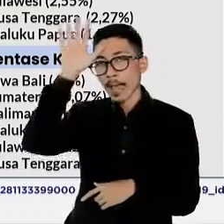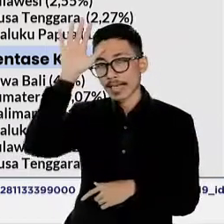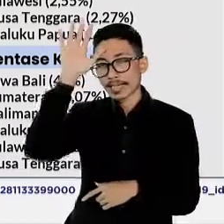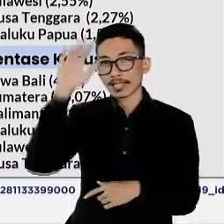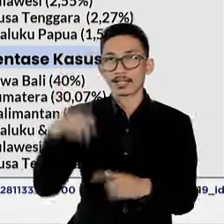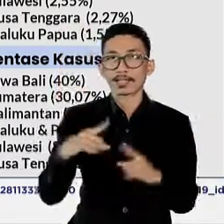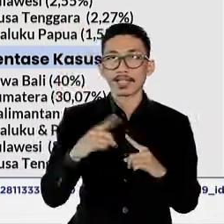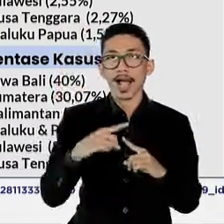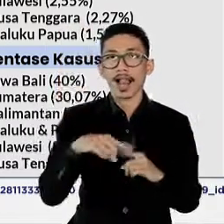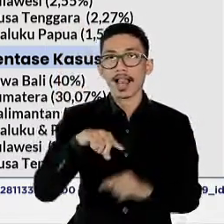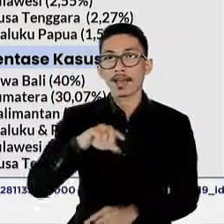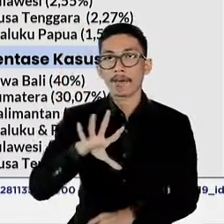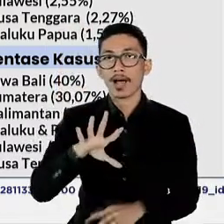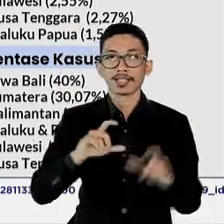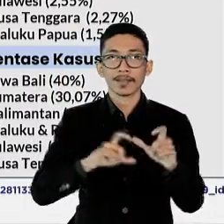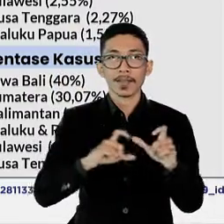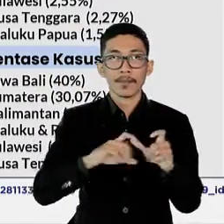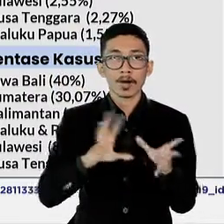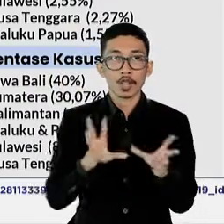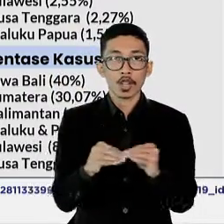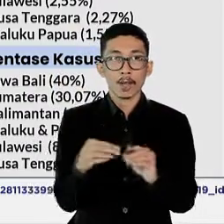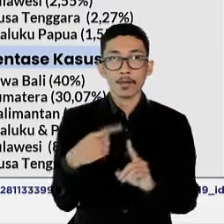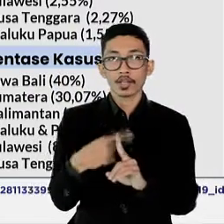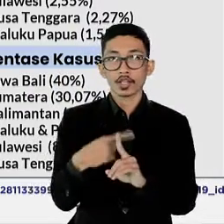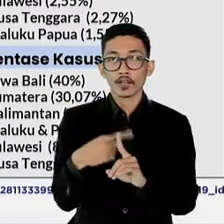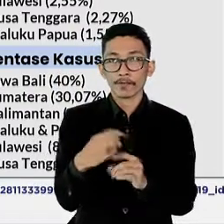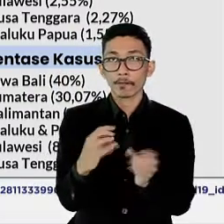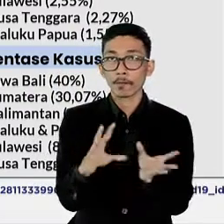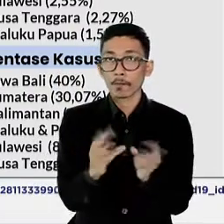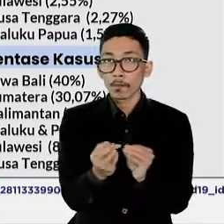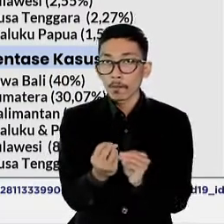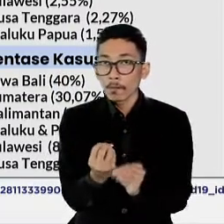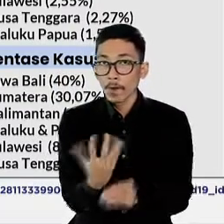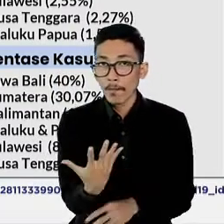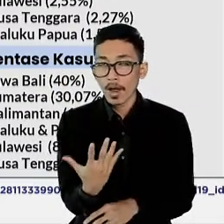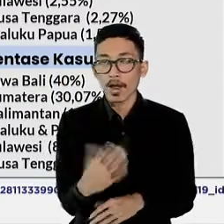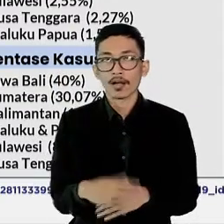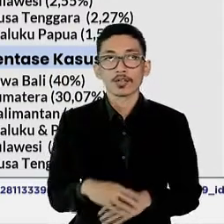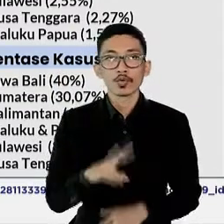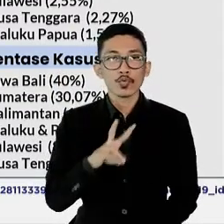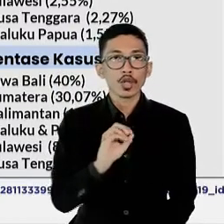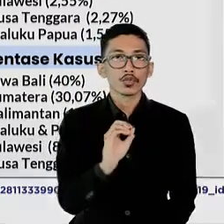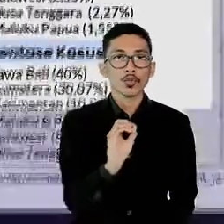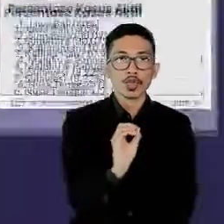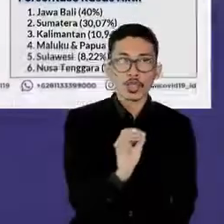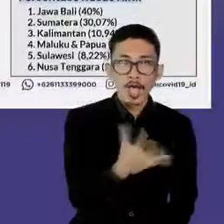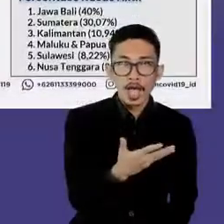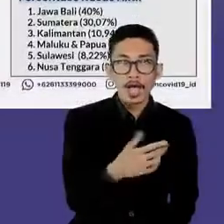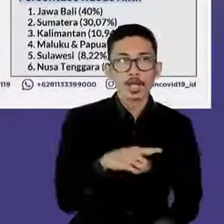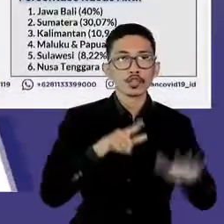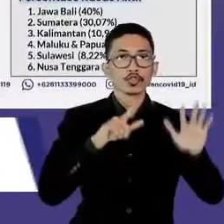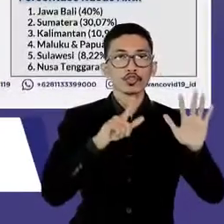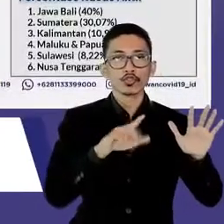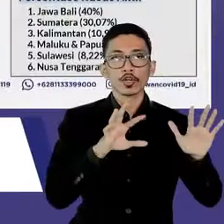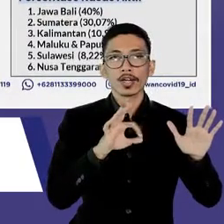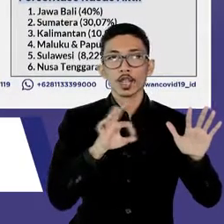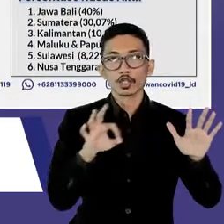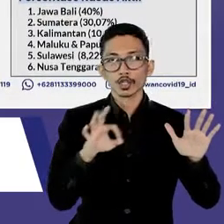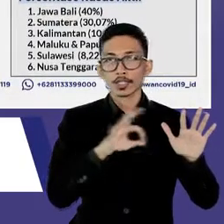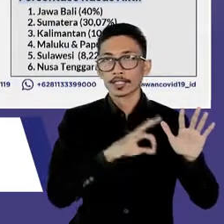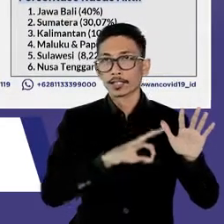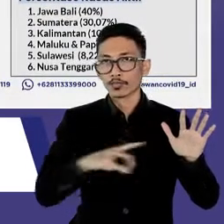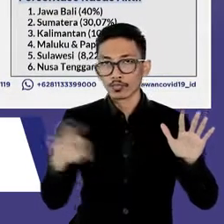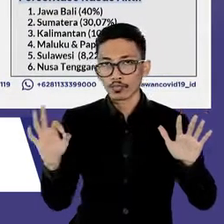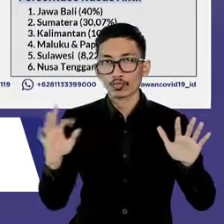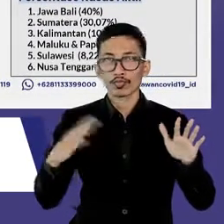September total kasus positif di Pulau Jawa Bali telah mencapai angka 2 juta 790000